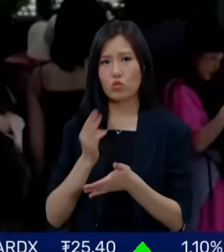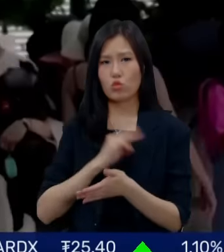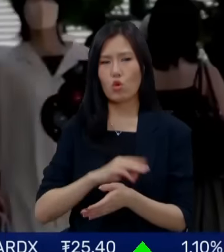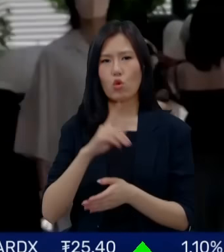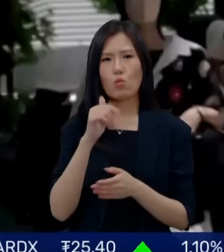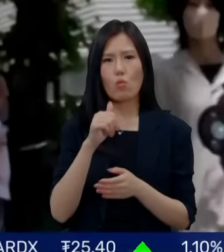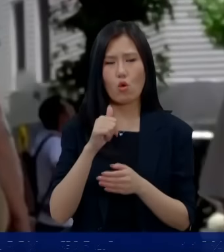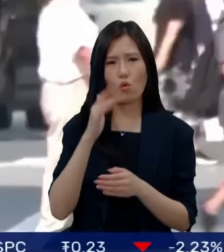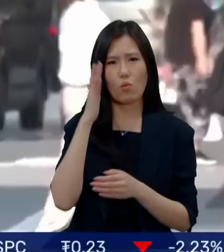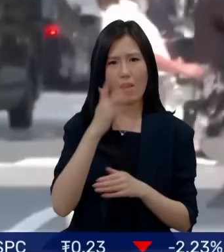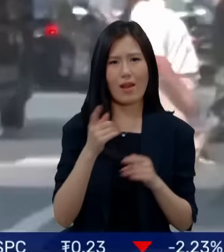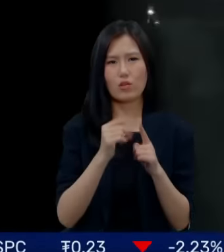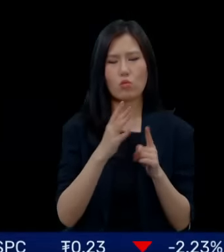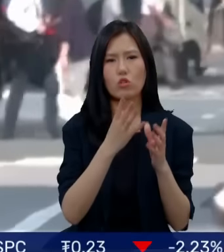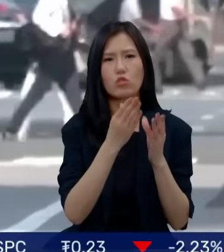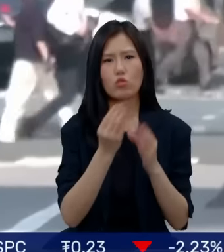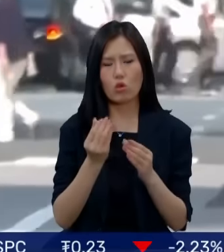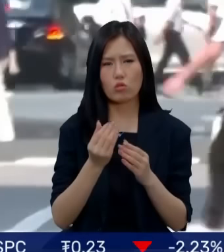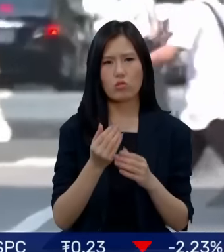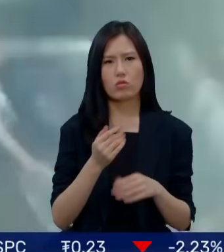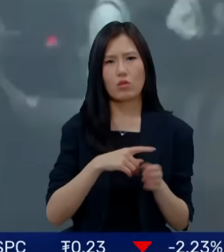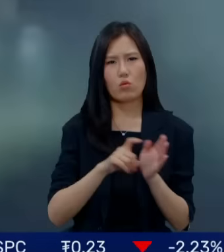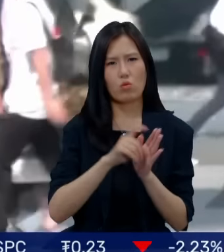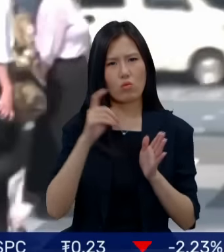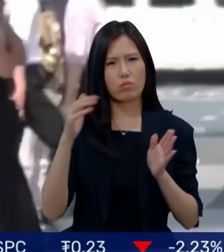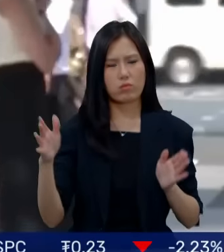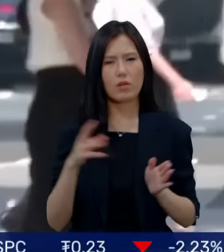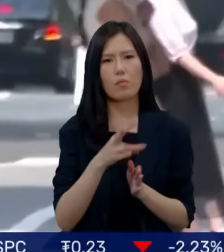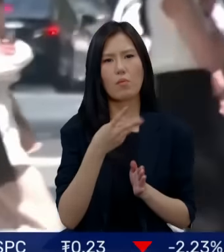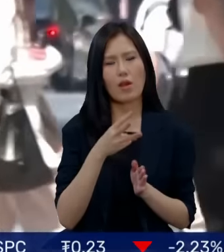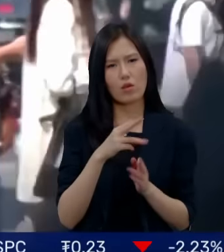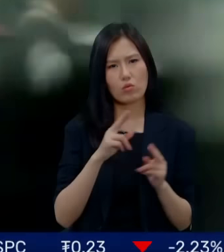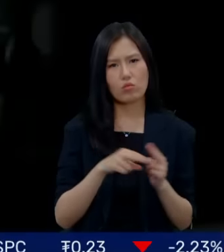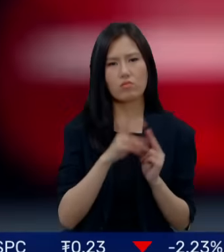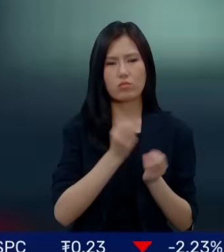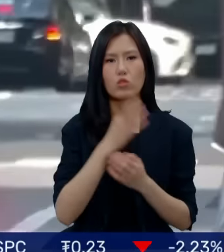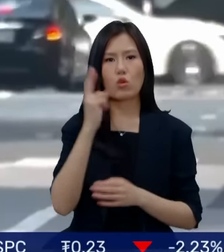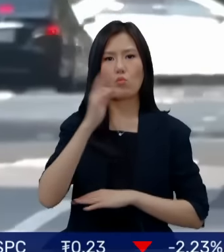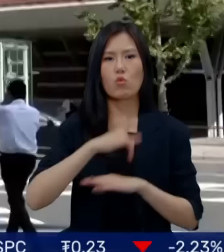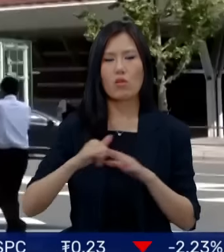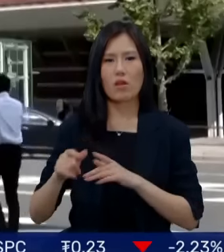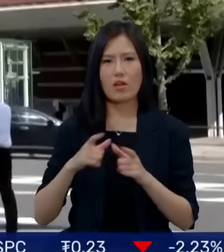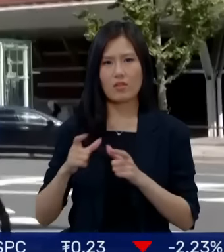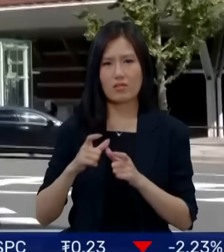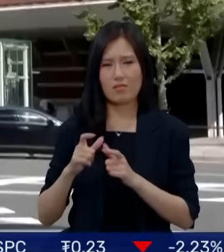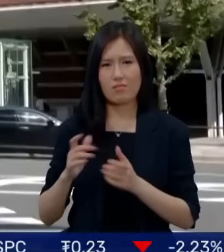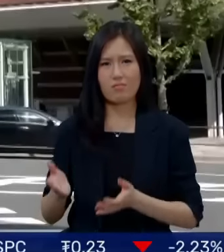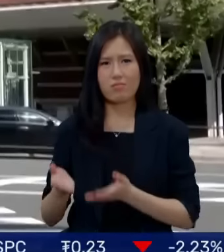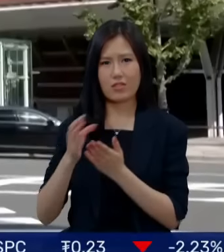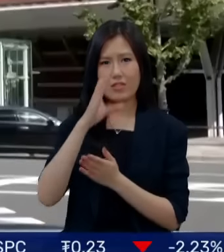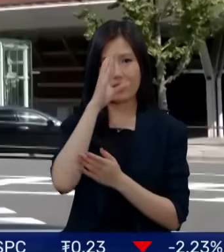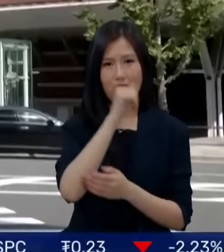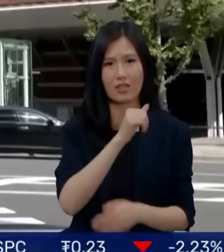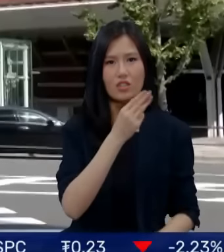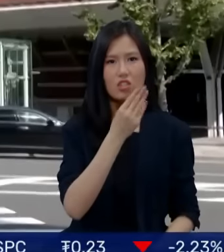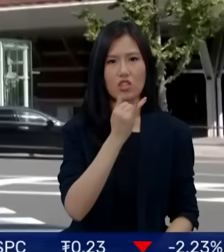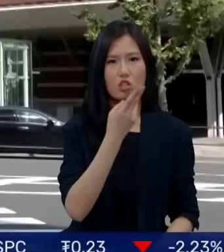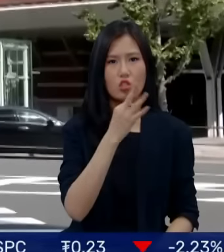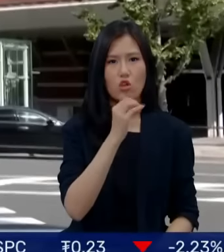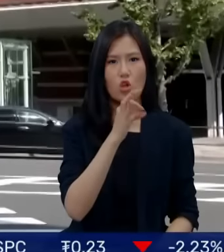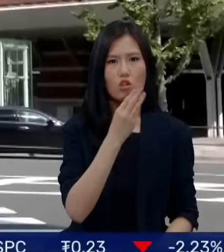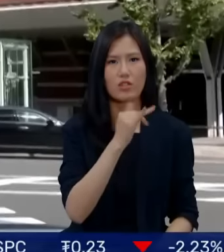бодлогыг илүү өргөн цар хүрээнд урт хугацаагаар авч хэрэгжүүлнэ гэж таамаглаж байна. Япон улсын эдийн засгийн сэргэлтийн сайд Шиндо Яшитака нөхцөл байдлаа